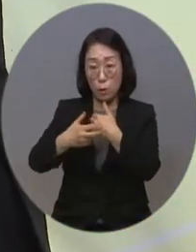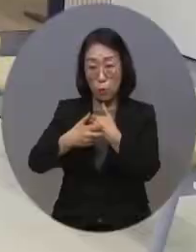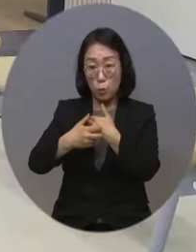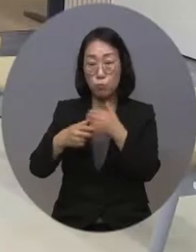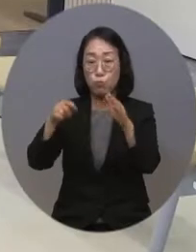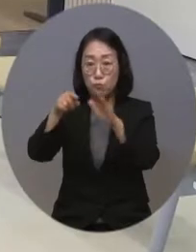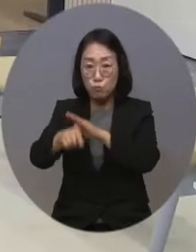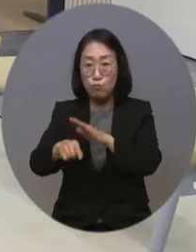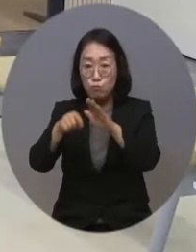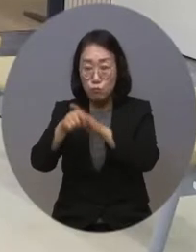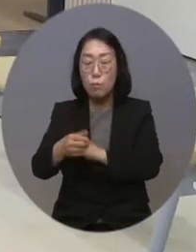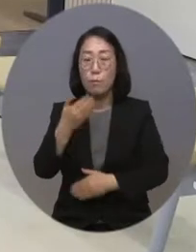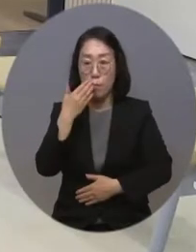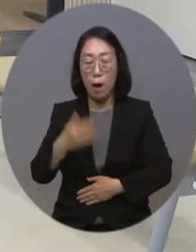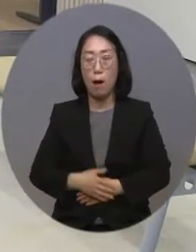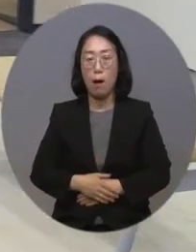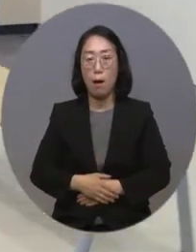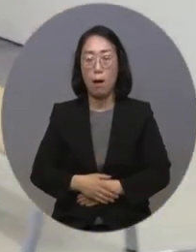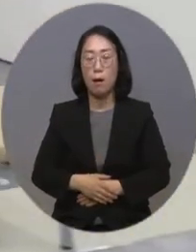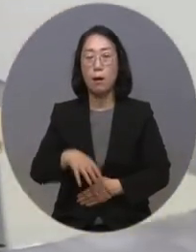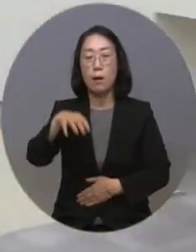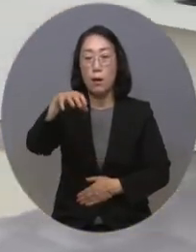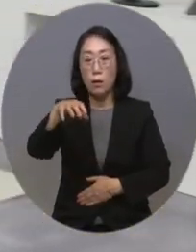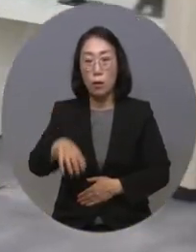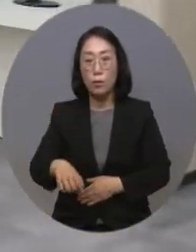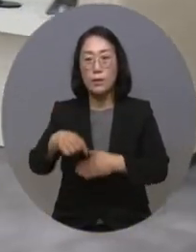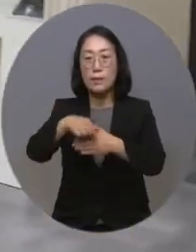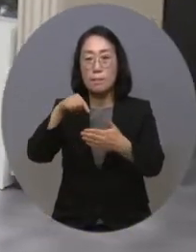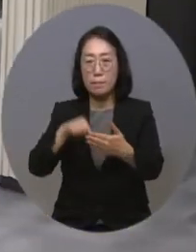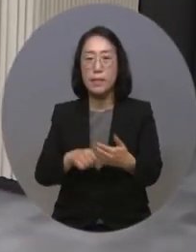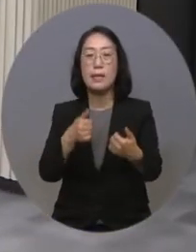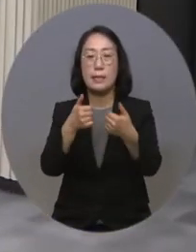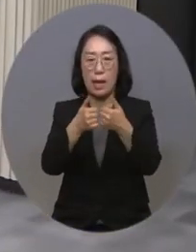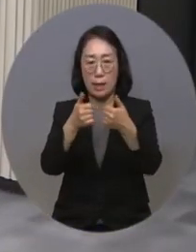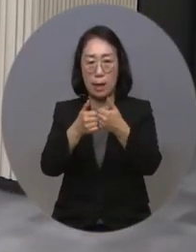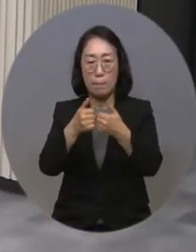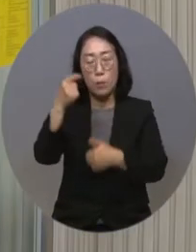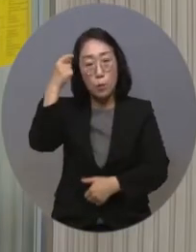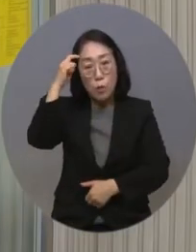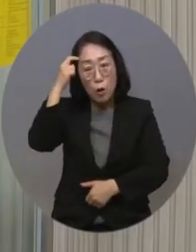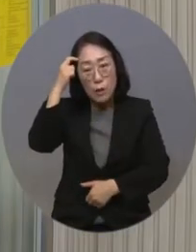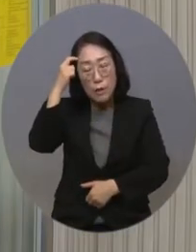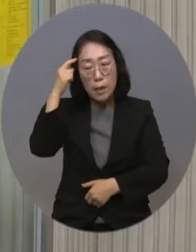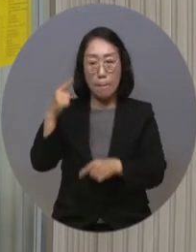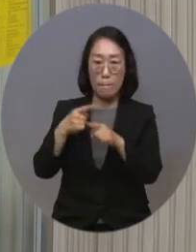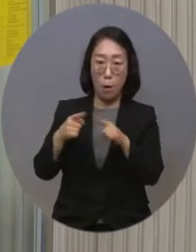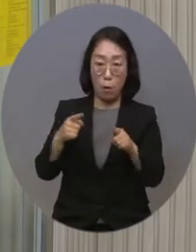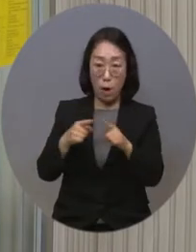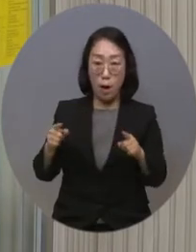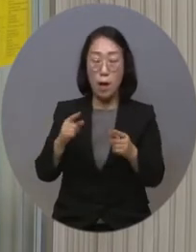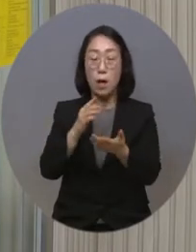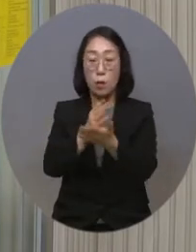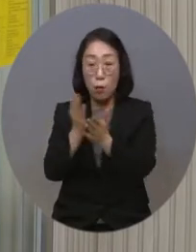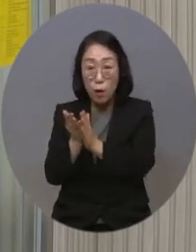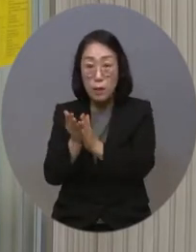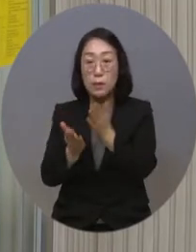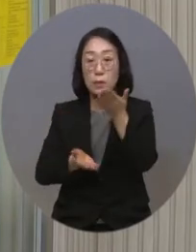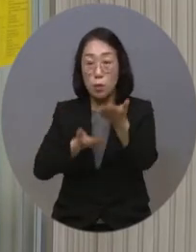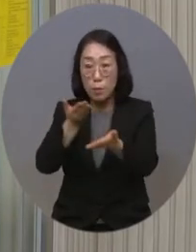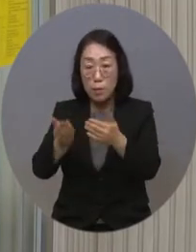됩니다. 덕진보건소는 심리상담과 정신건강평가 등 다양한 서비스를